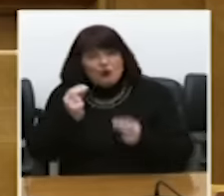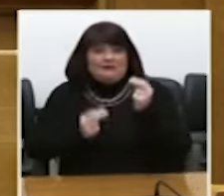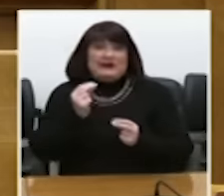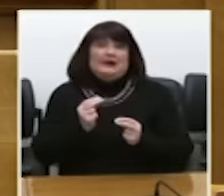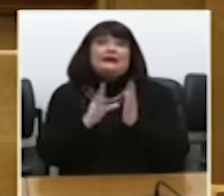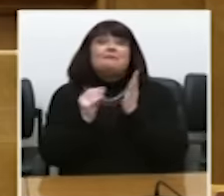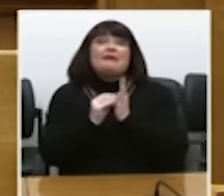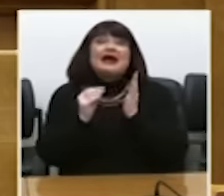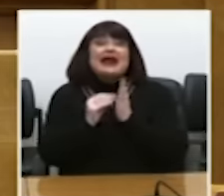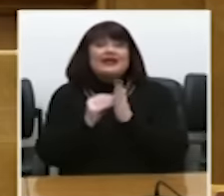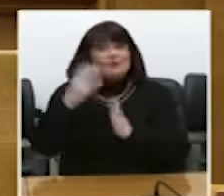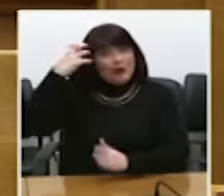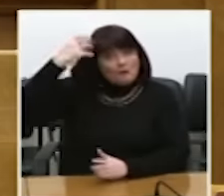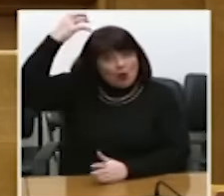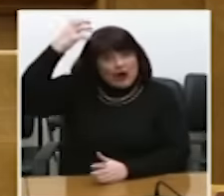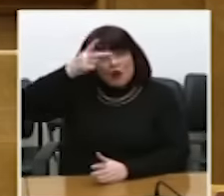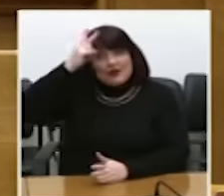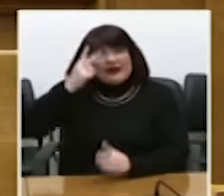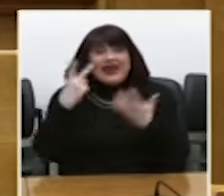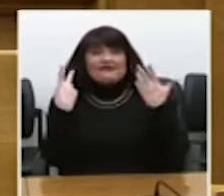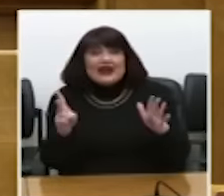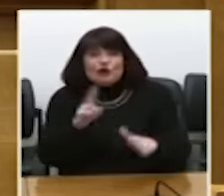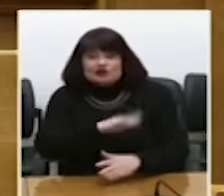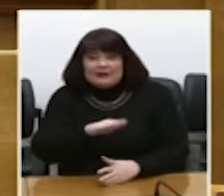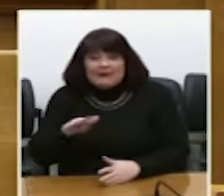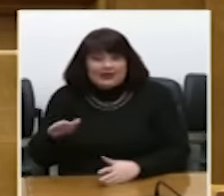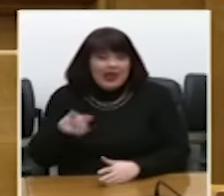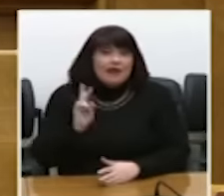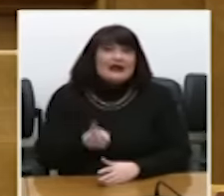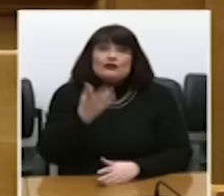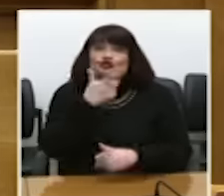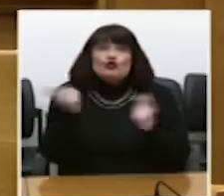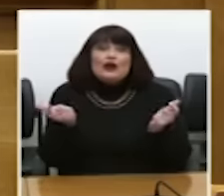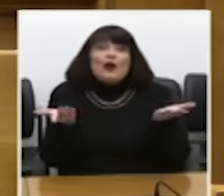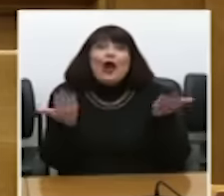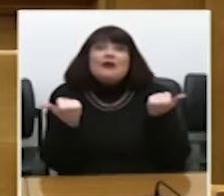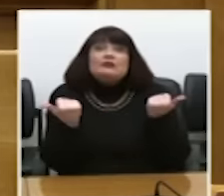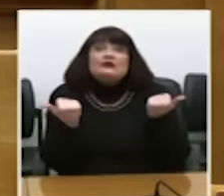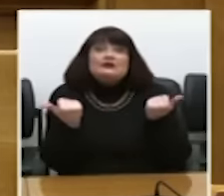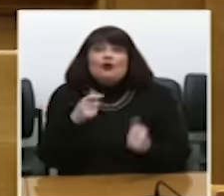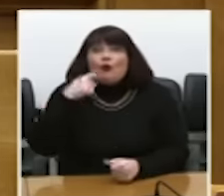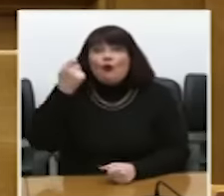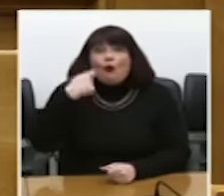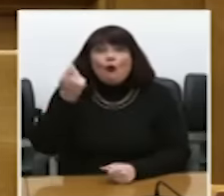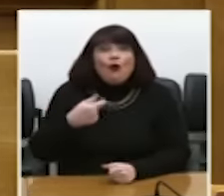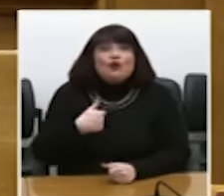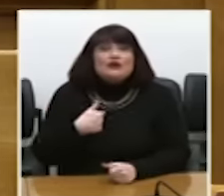στο Μόναχο κινδυνεύουν να μείνουν χωρίς σχολείο. Οι γονείς τους είναι εδώ και καιρό